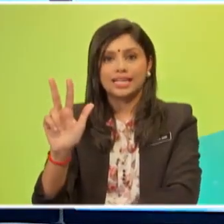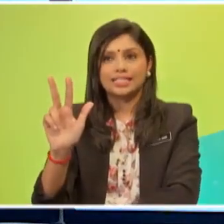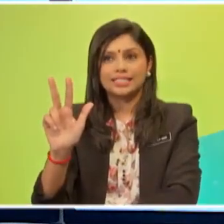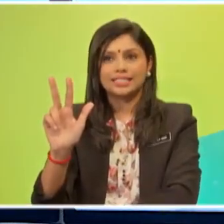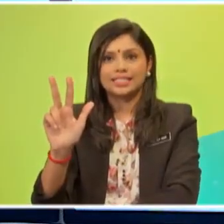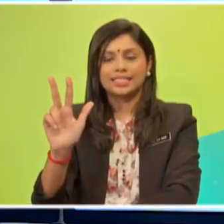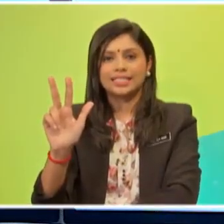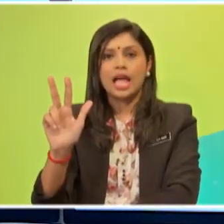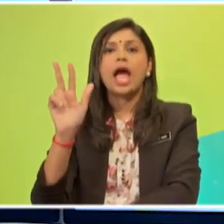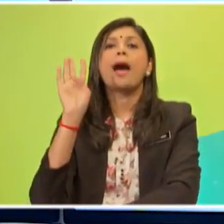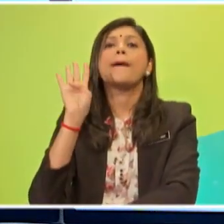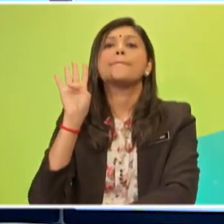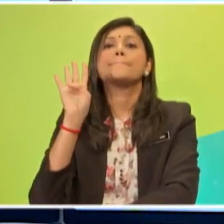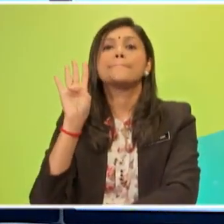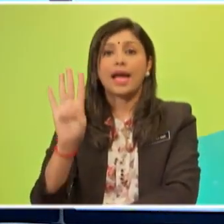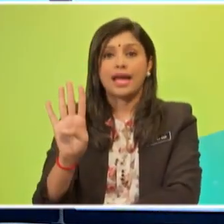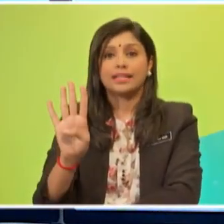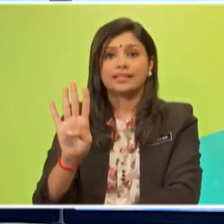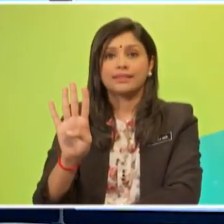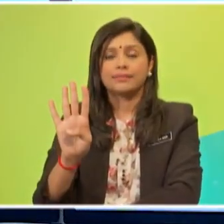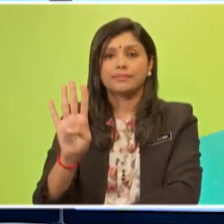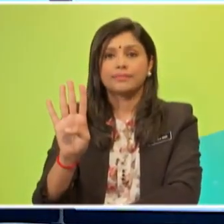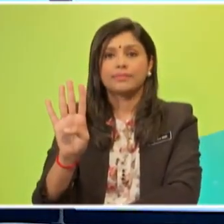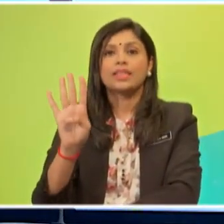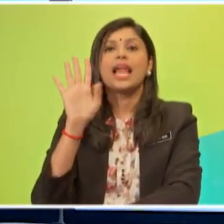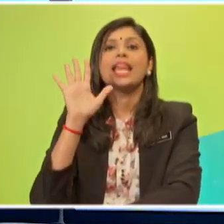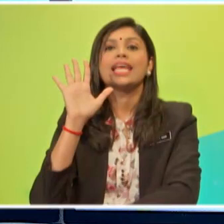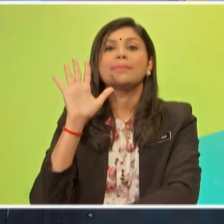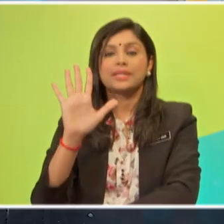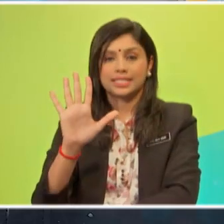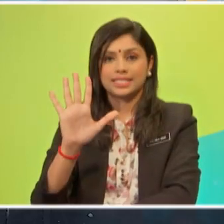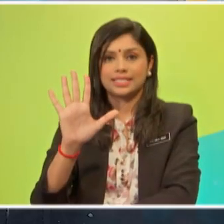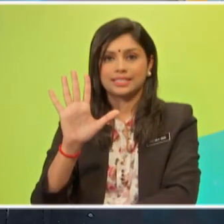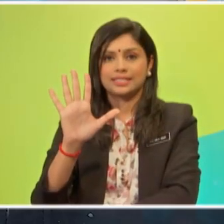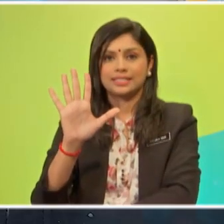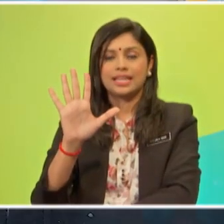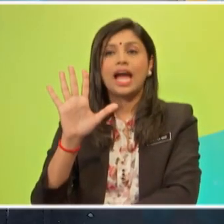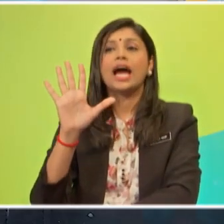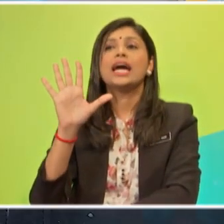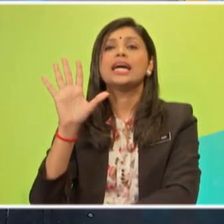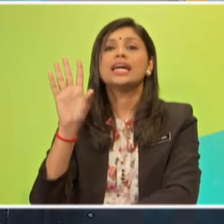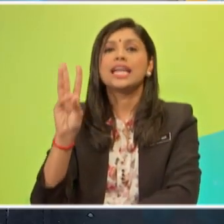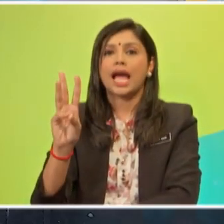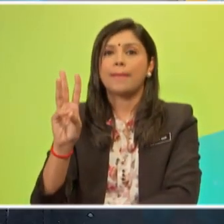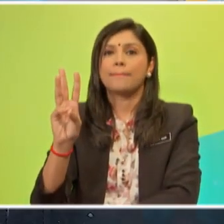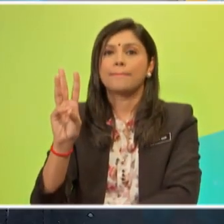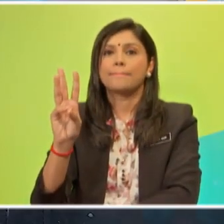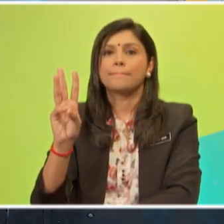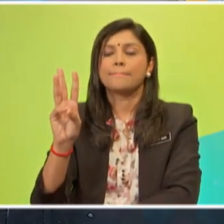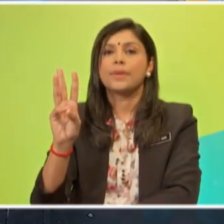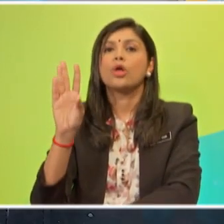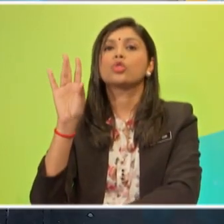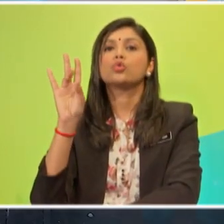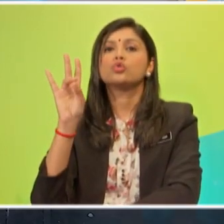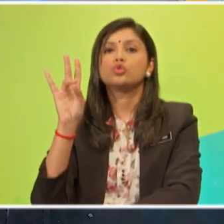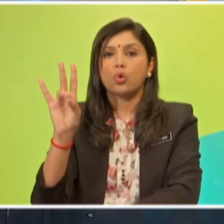Tiga. Empat. Empat. Lima. Lima. Enam. Enam.